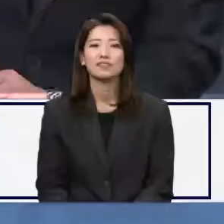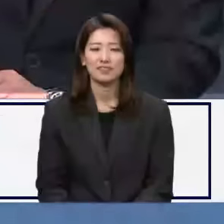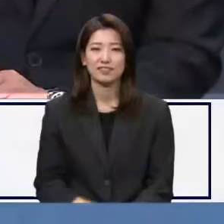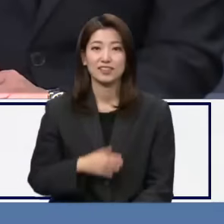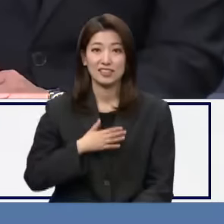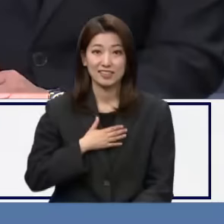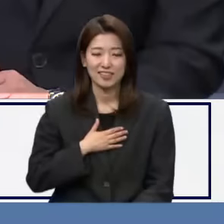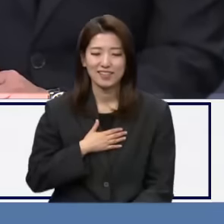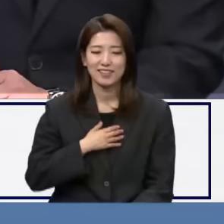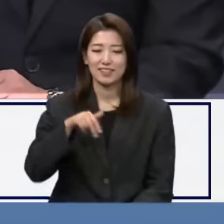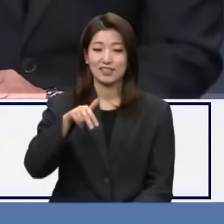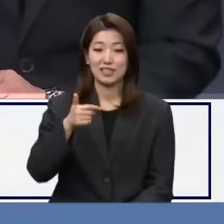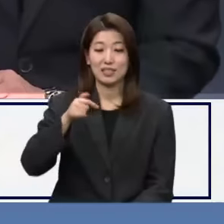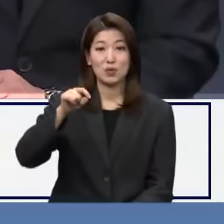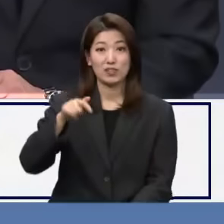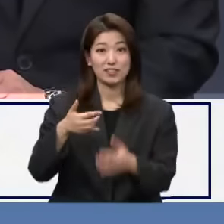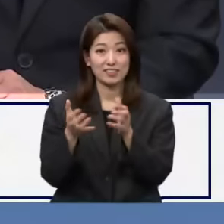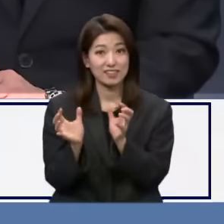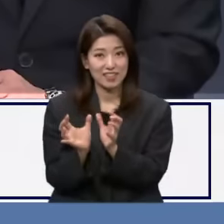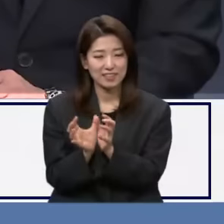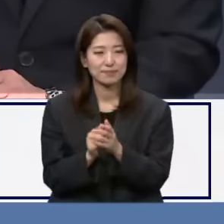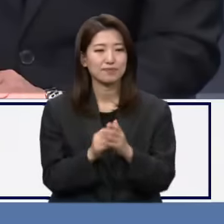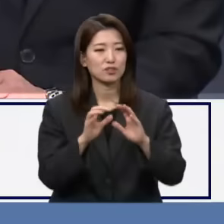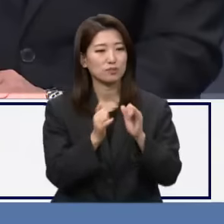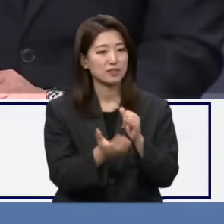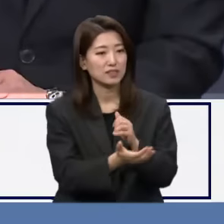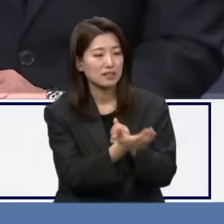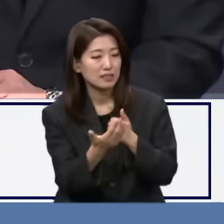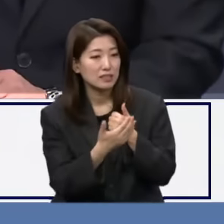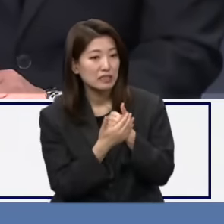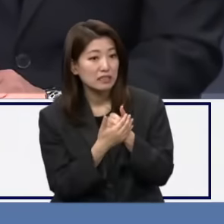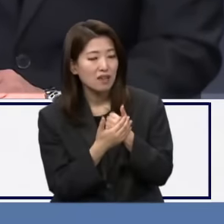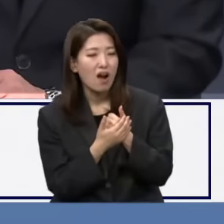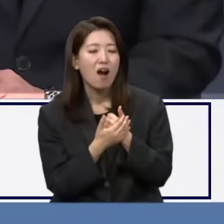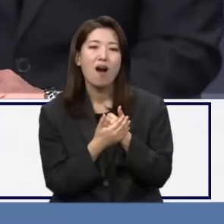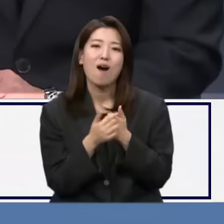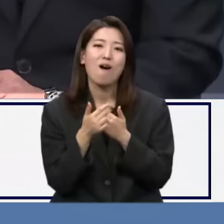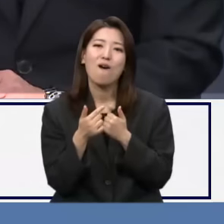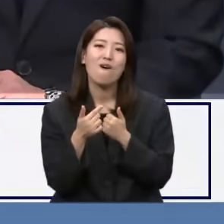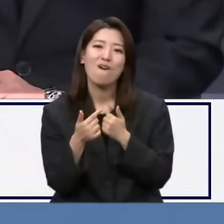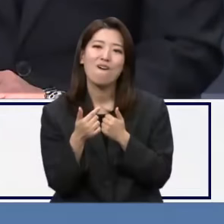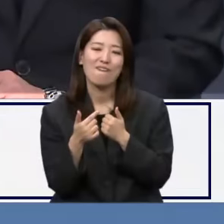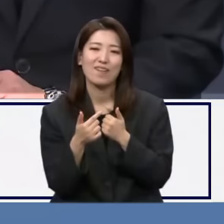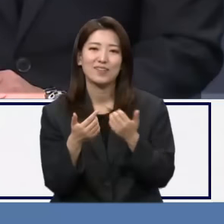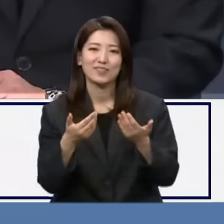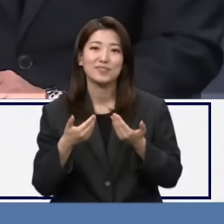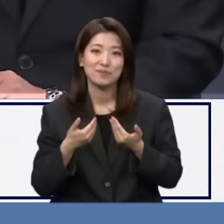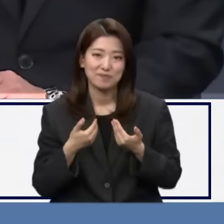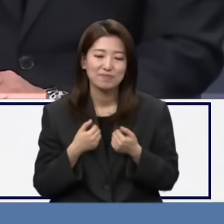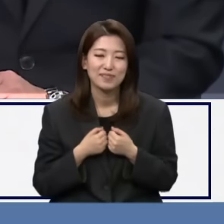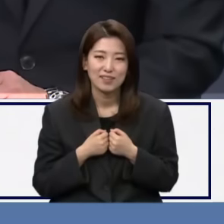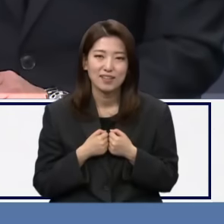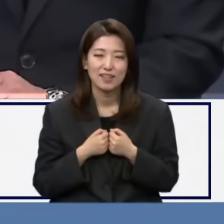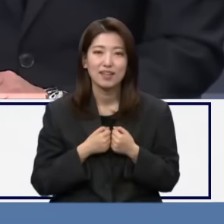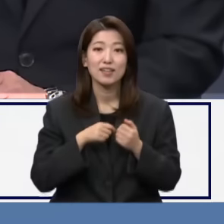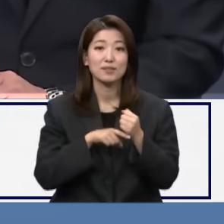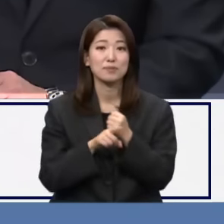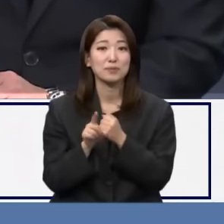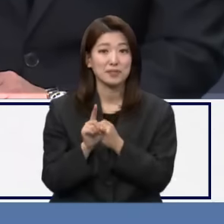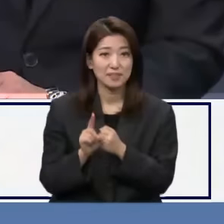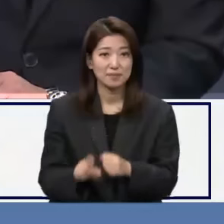최근 여러 여론 조사를 보면 지지와 성원이 이어지고 있지 않습니까네 그 핵심적인 이유는